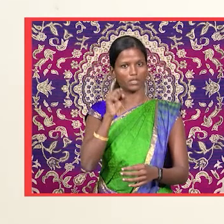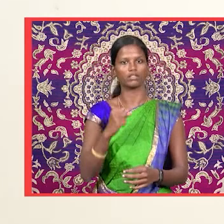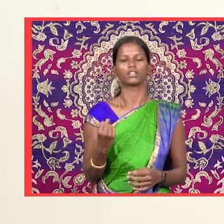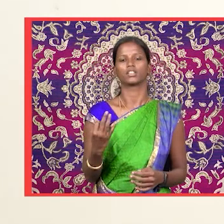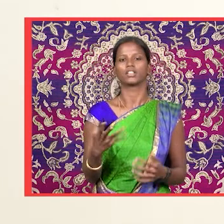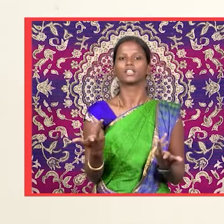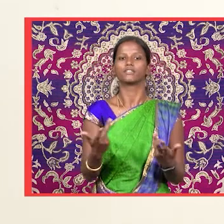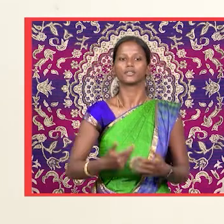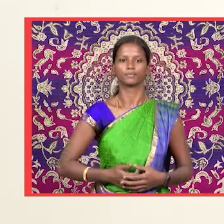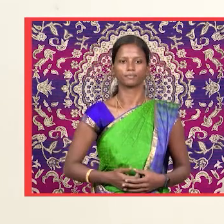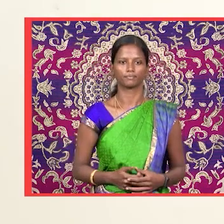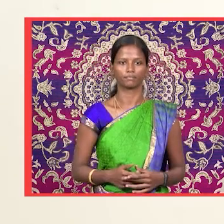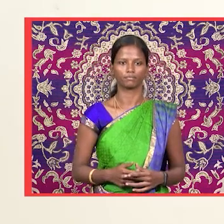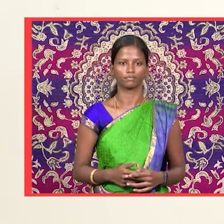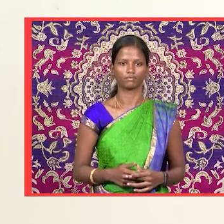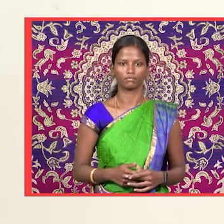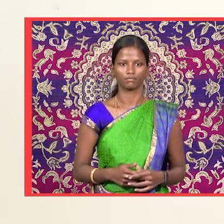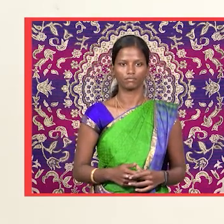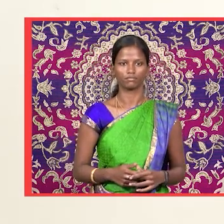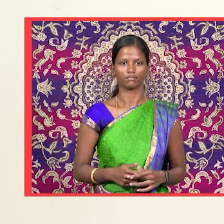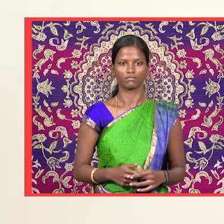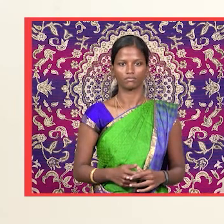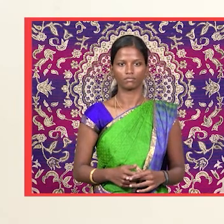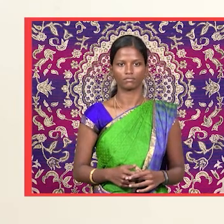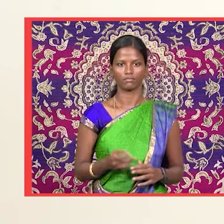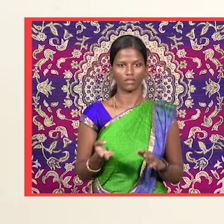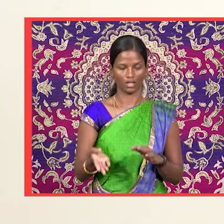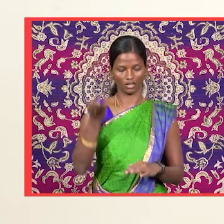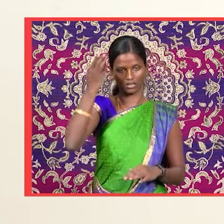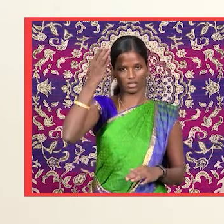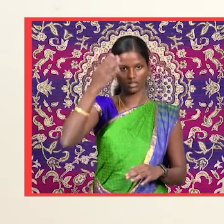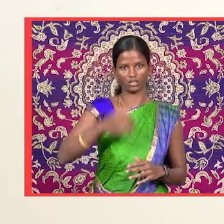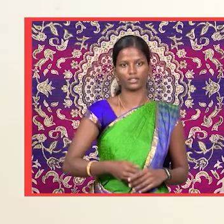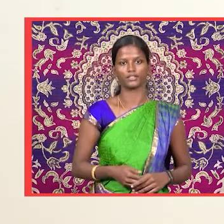5 லட்சத்துலேருந்து 8 லட்சம் மாறி இருக்கு. அதனால் நம்ம எழுதுகிறோம், அதிகரித்த